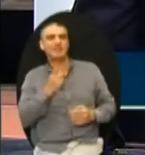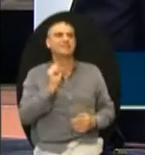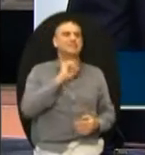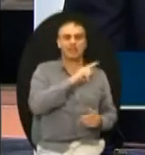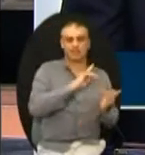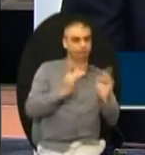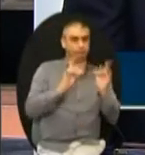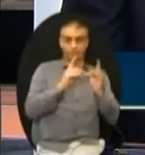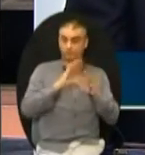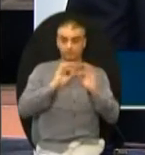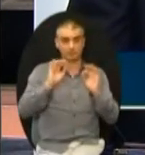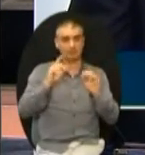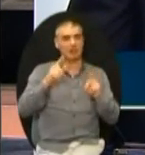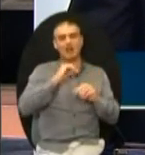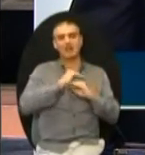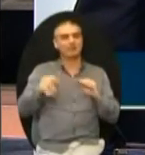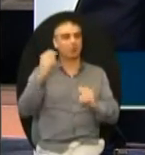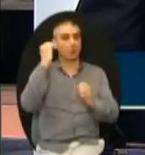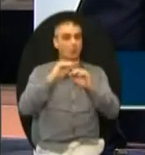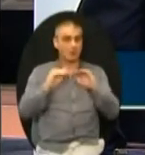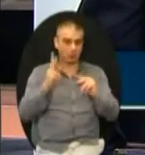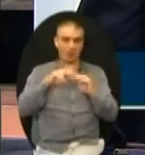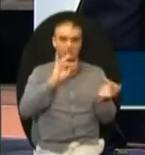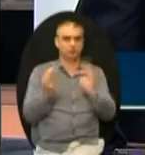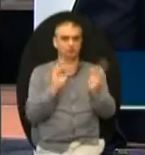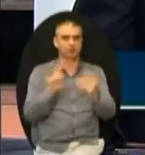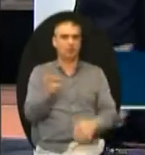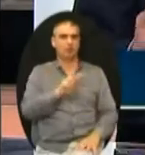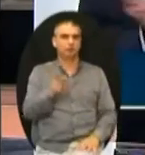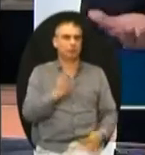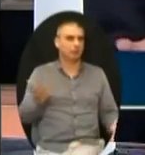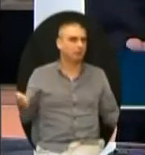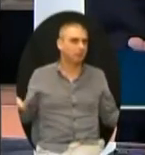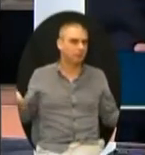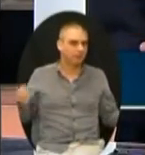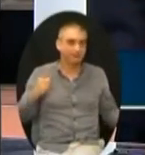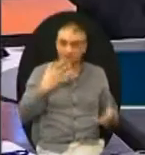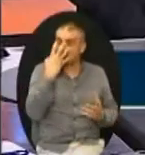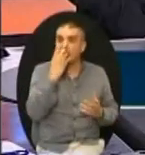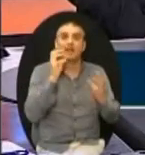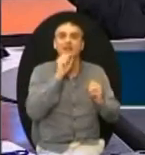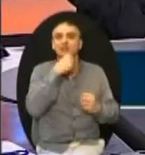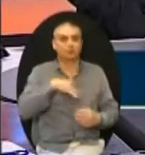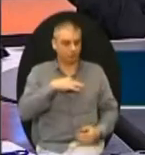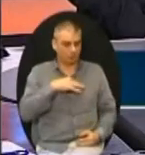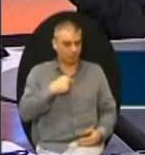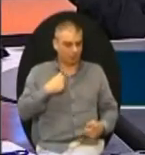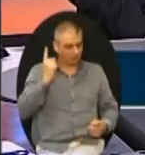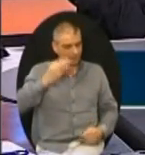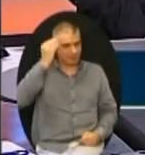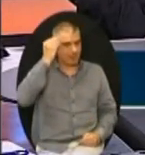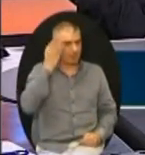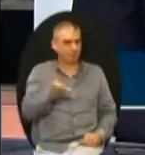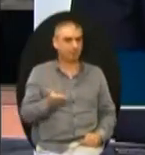וסקסיקריקים שבהתחלה חיסלו את המתונים ואחר כך חיסלו אחד את השני. וככה, זו הטרגדיה ההיסטורית שלנו, שאנחנו חייבים